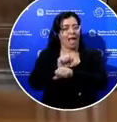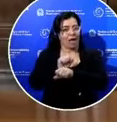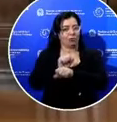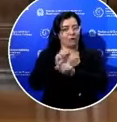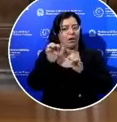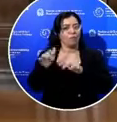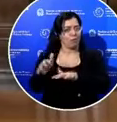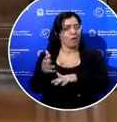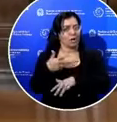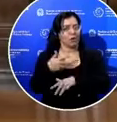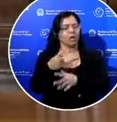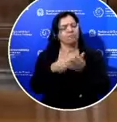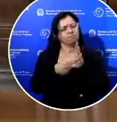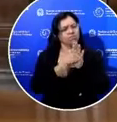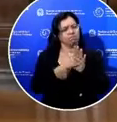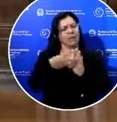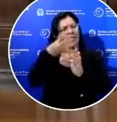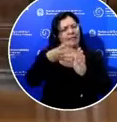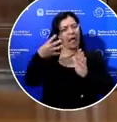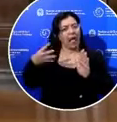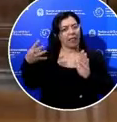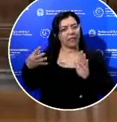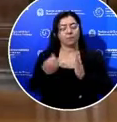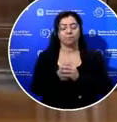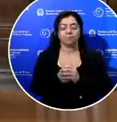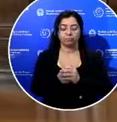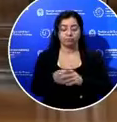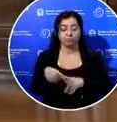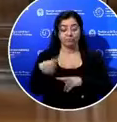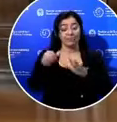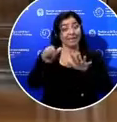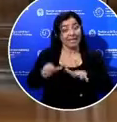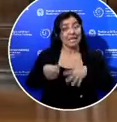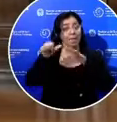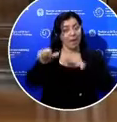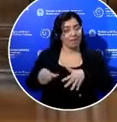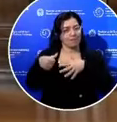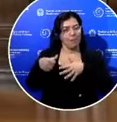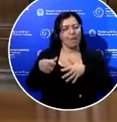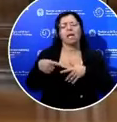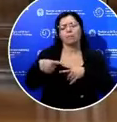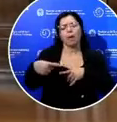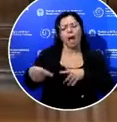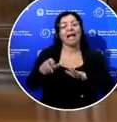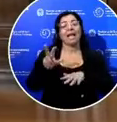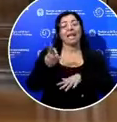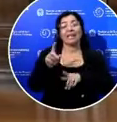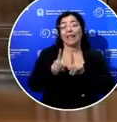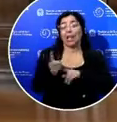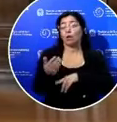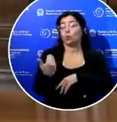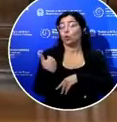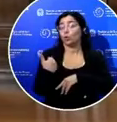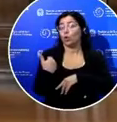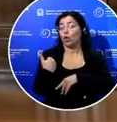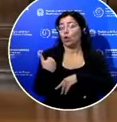Qualche dato. In attesa della prossima rilevazione semestrale, posso dire che al 30 giugno